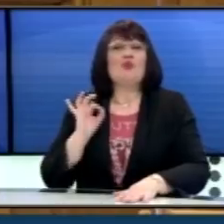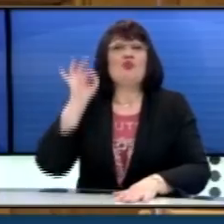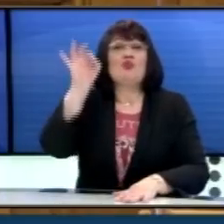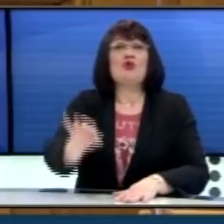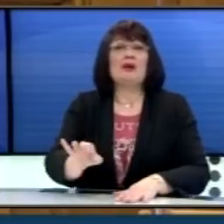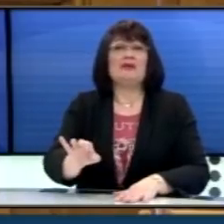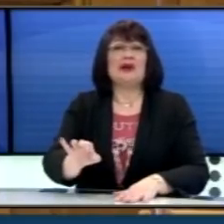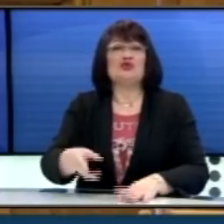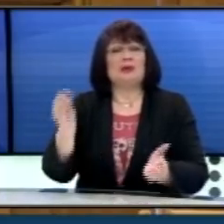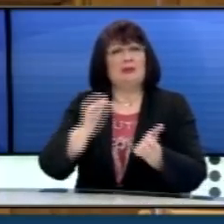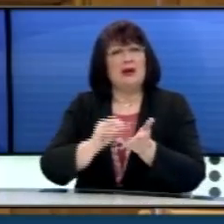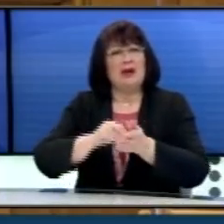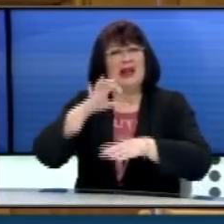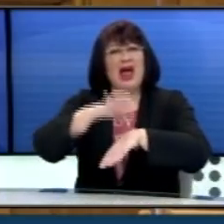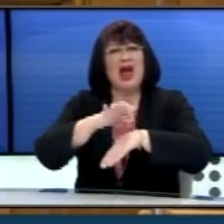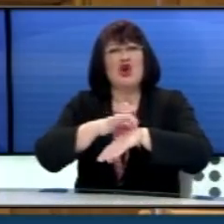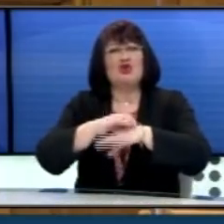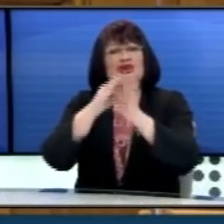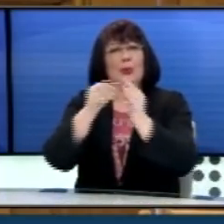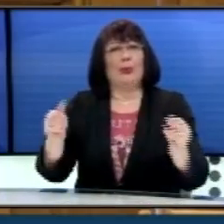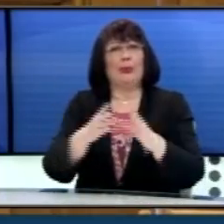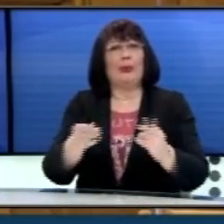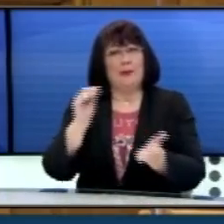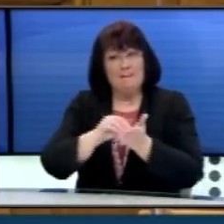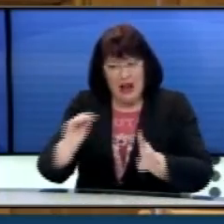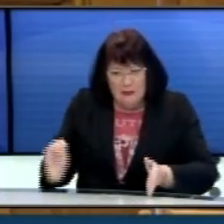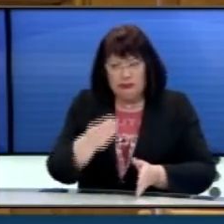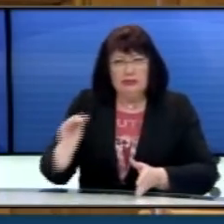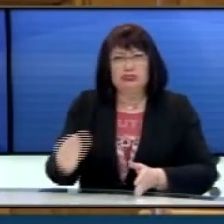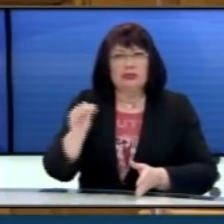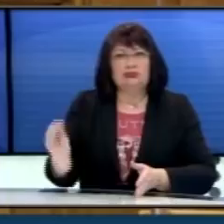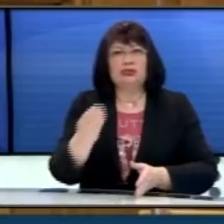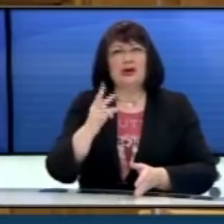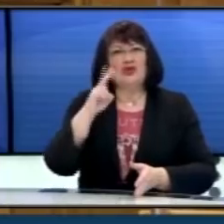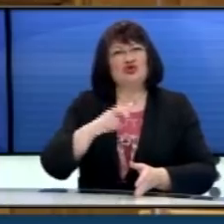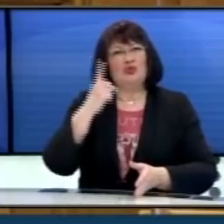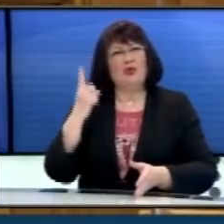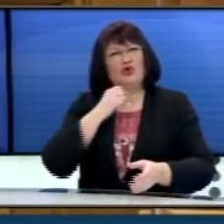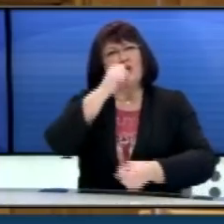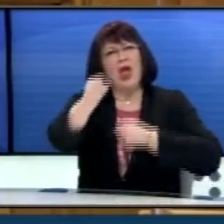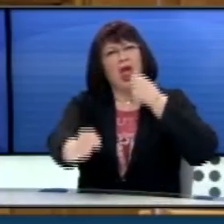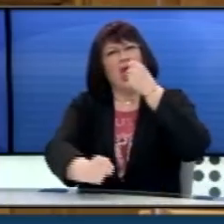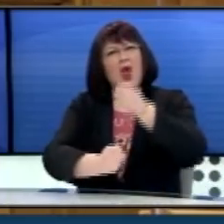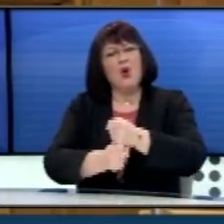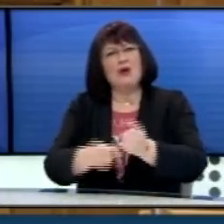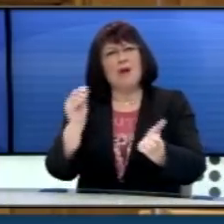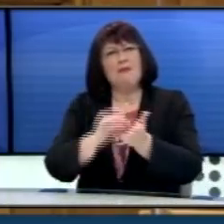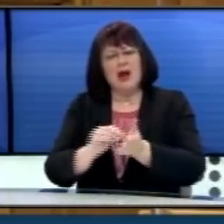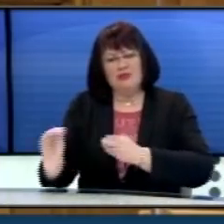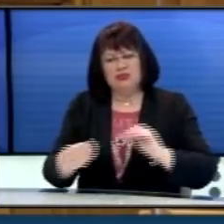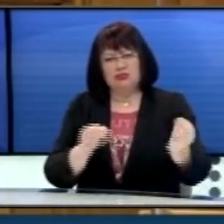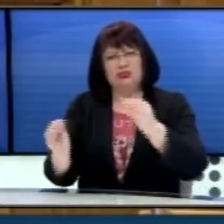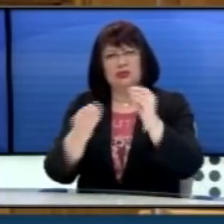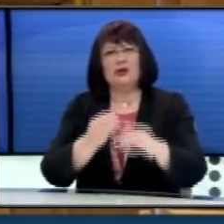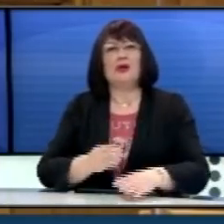λοιπόν? Να ξαναδούμε αρρώστιες που έχουν εξαλειφθεί να φουντώνουν πάλι τον 21ο αιώνα? Γιατί αφήσατε